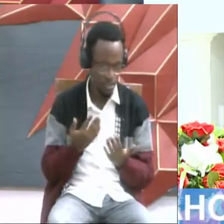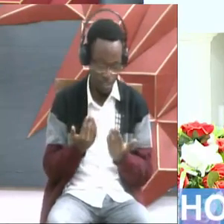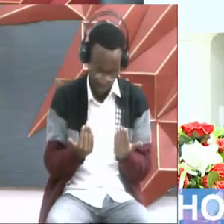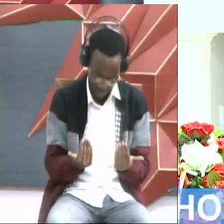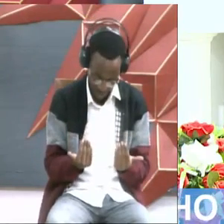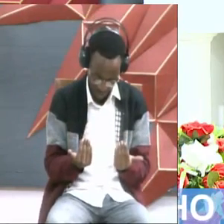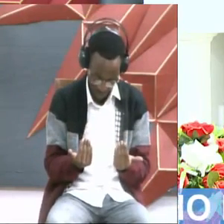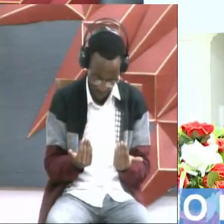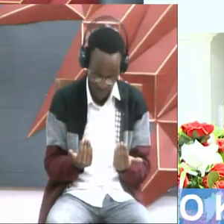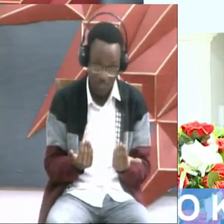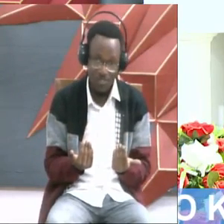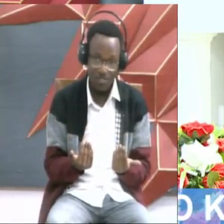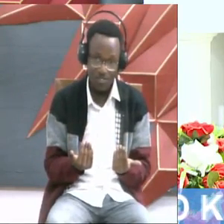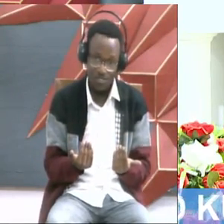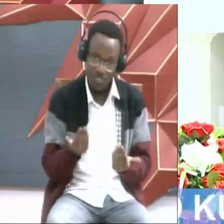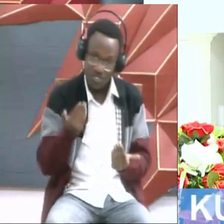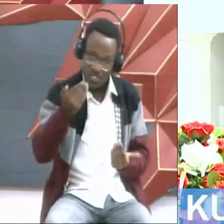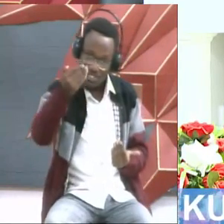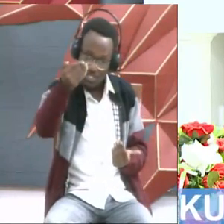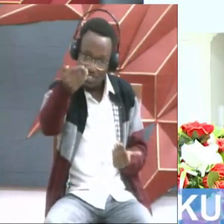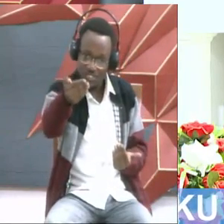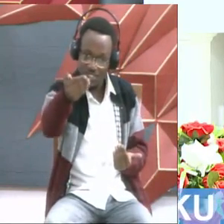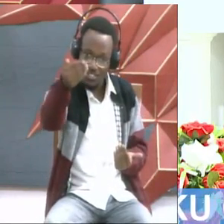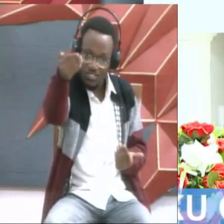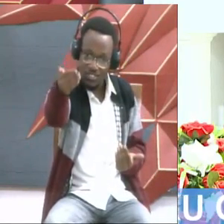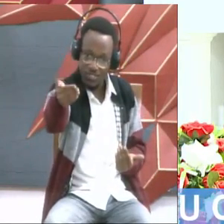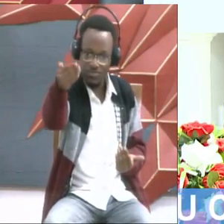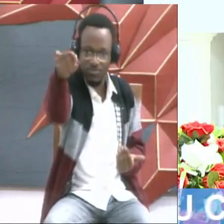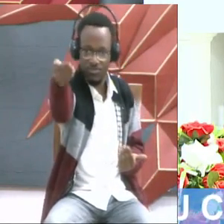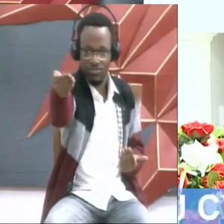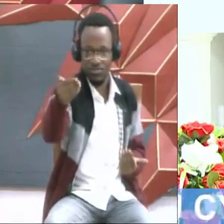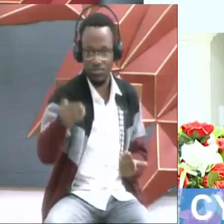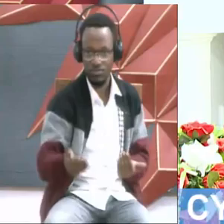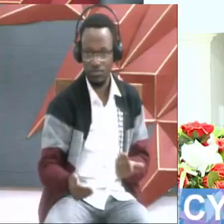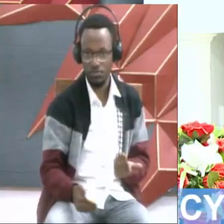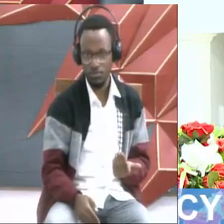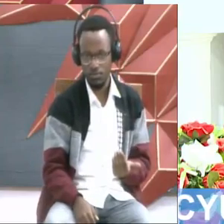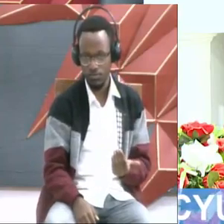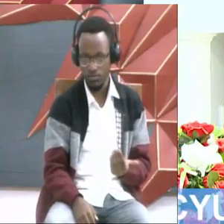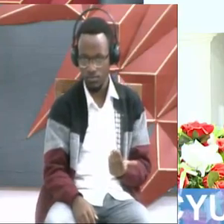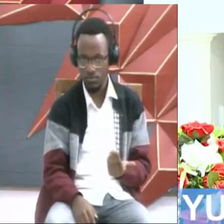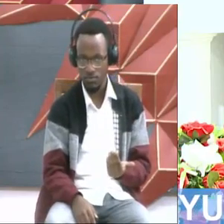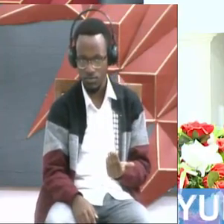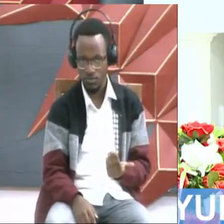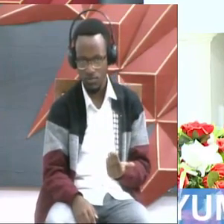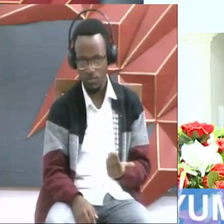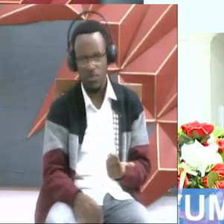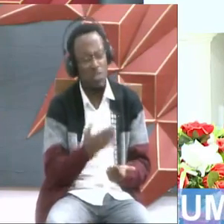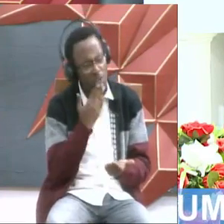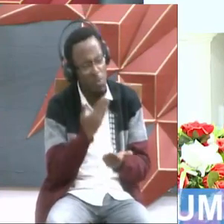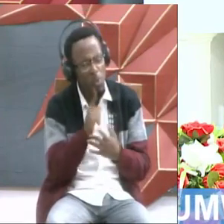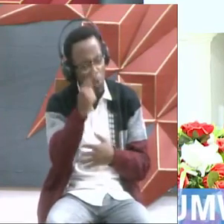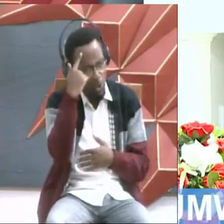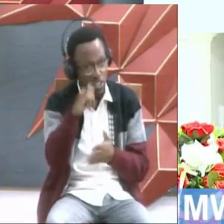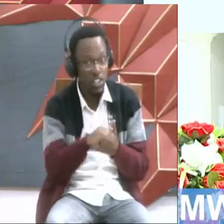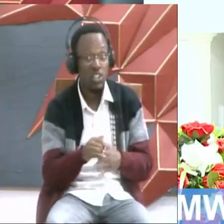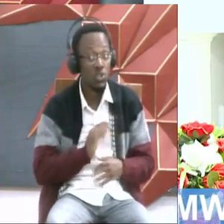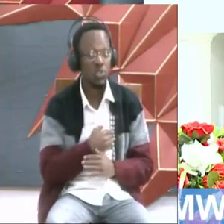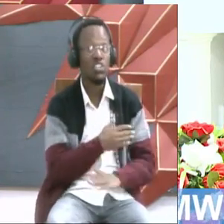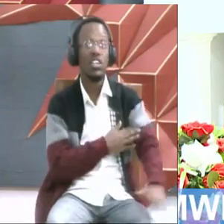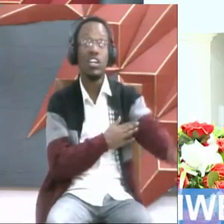n'ubu ugashitsi bibe bidashira. Amen. Icyompa mukamenya ko Imana yacu